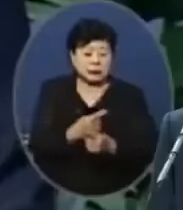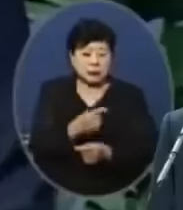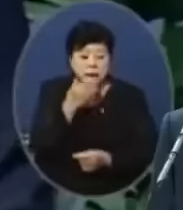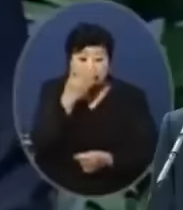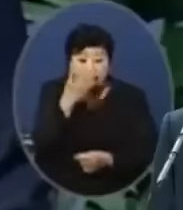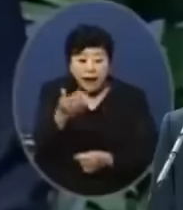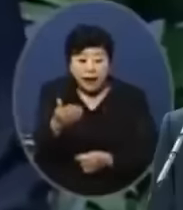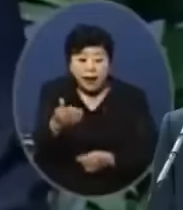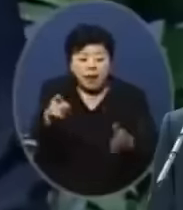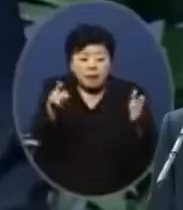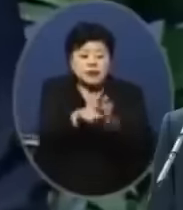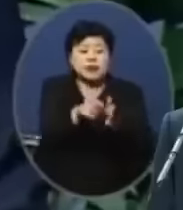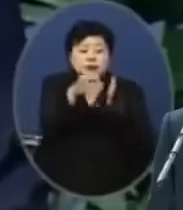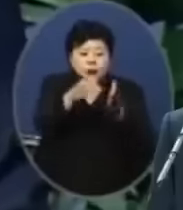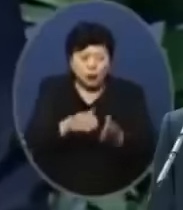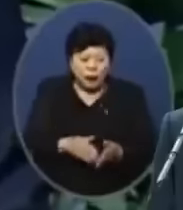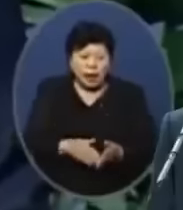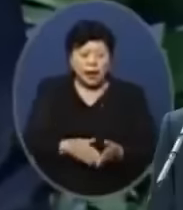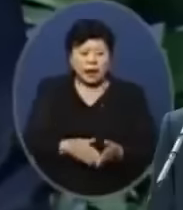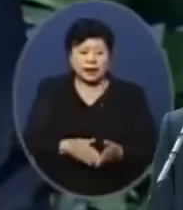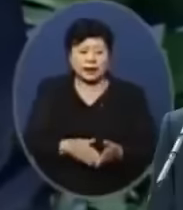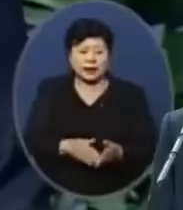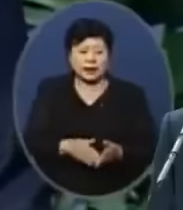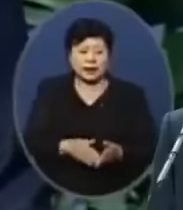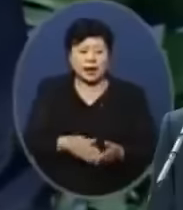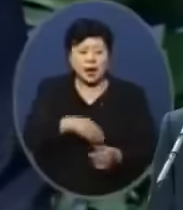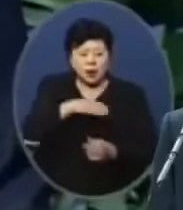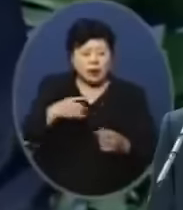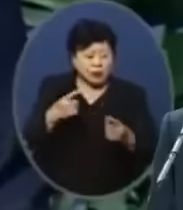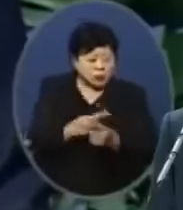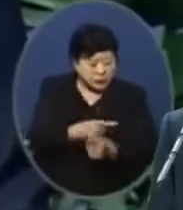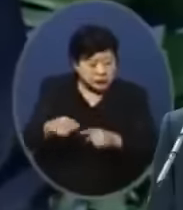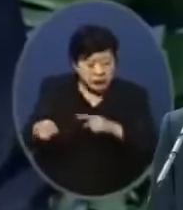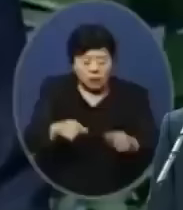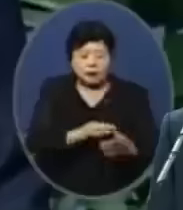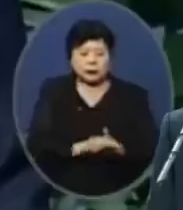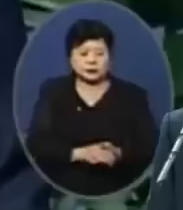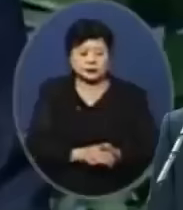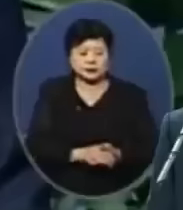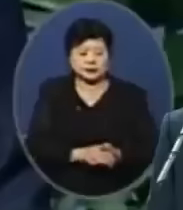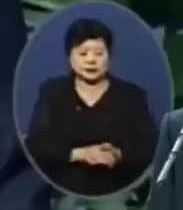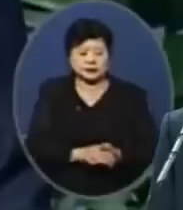것입니다. 믿음을 통해서 환경을 다스리고